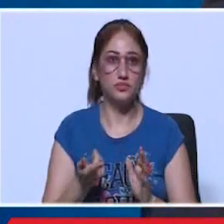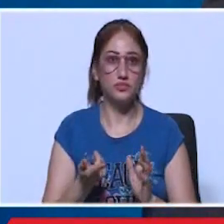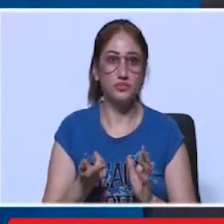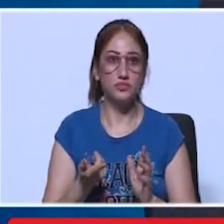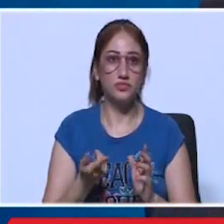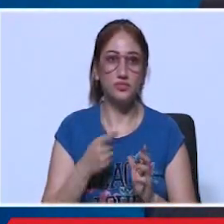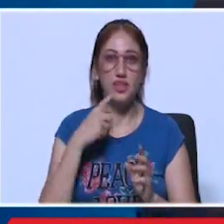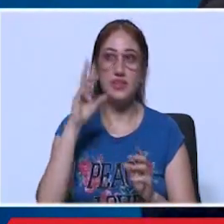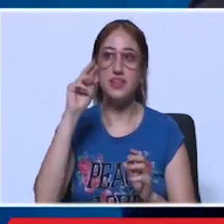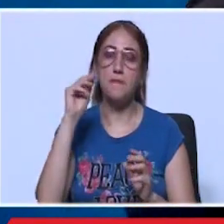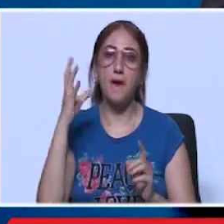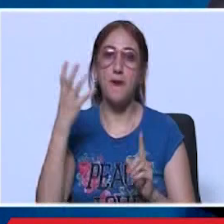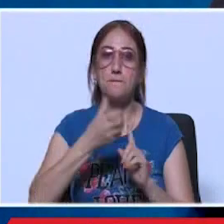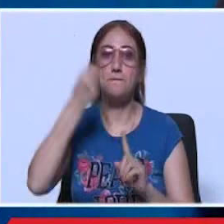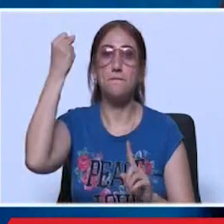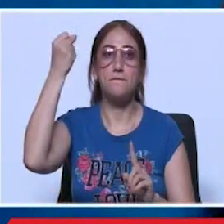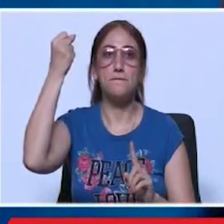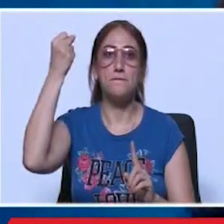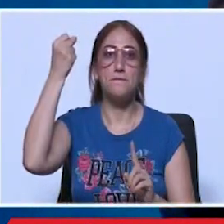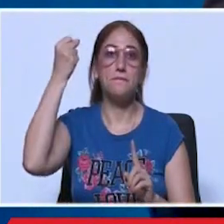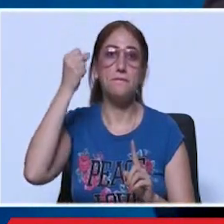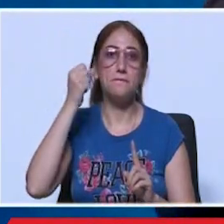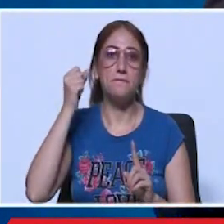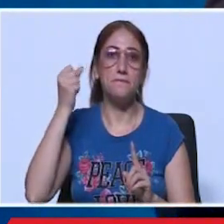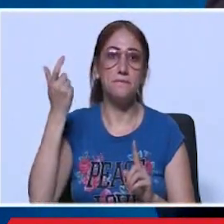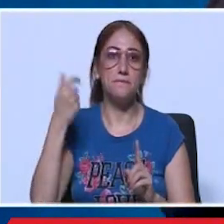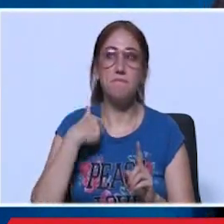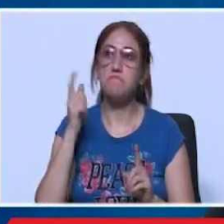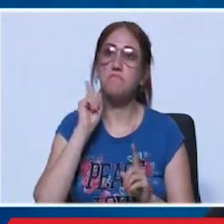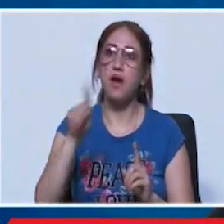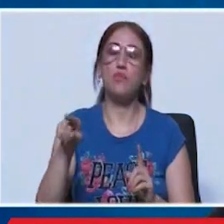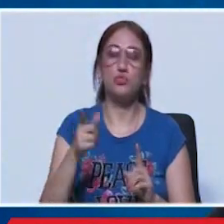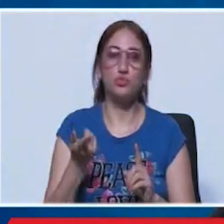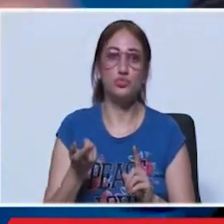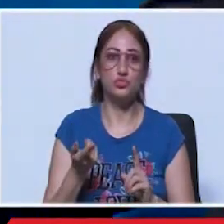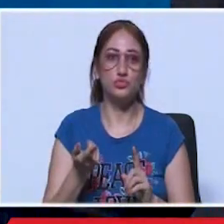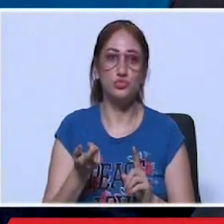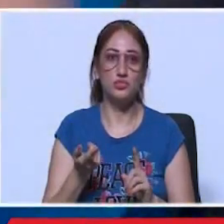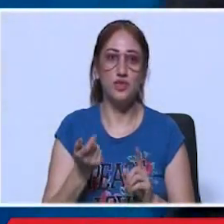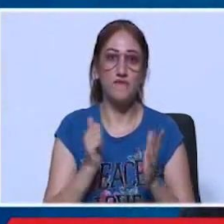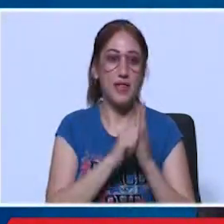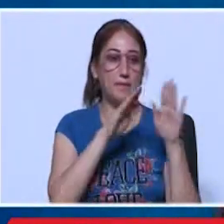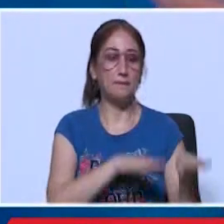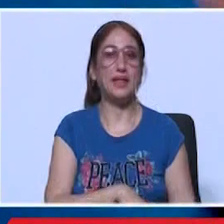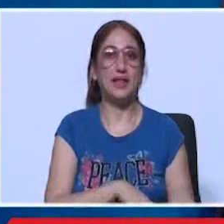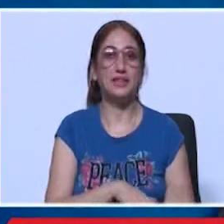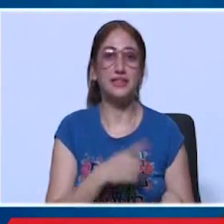محتكر فبقيت كاره يوسف شاهين لانه خدت فرصه وقعدت في البيت.